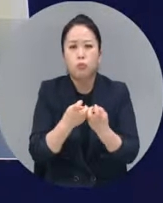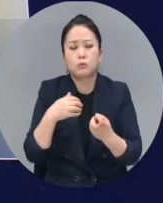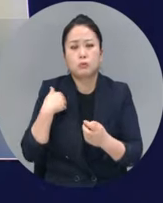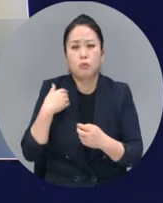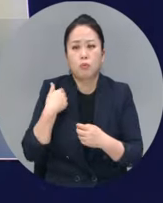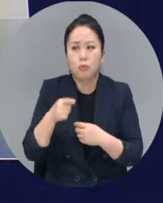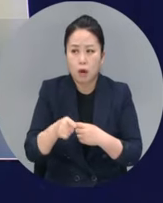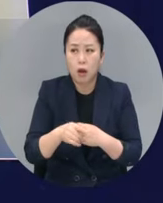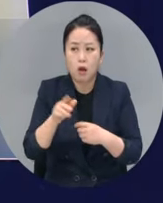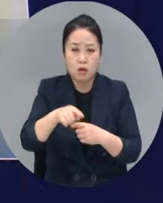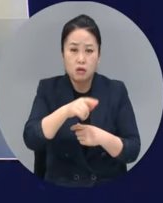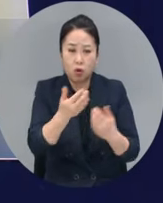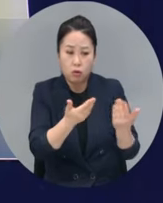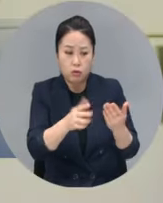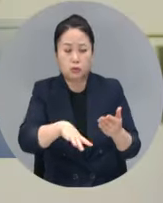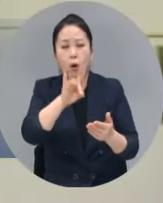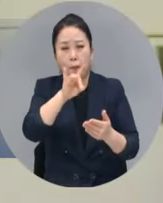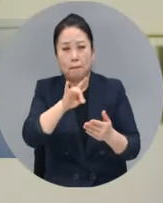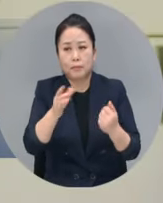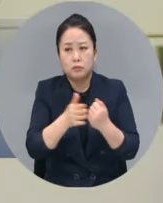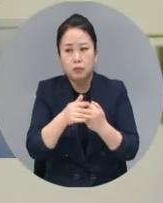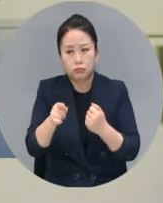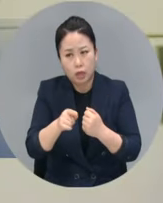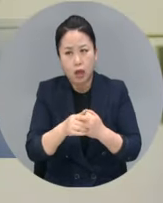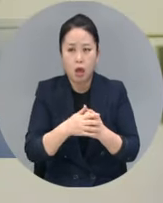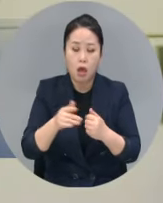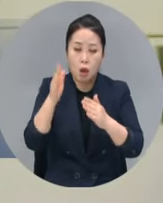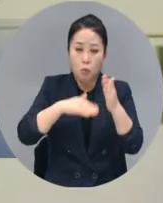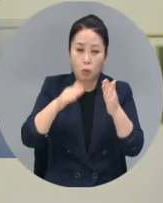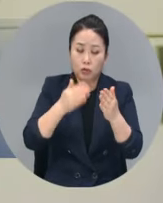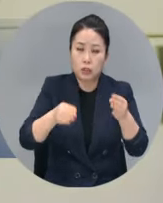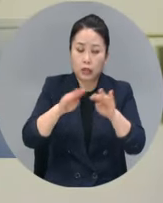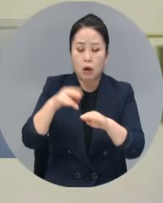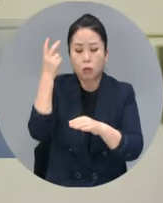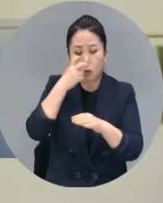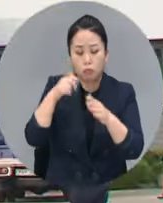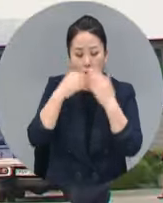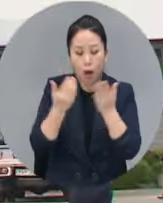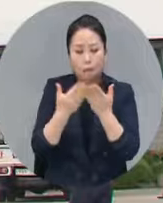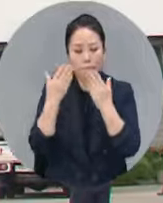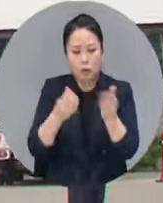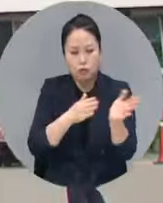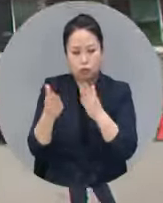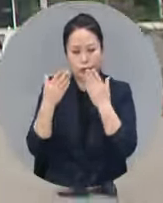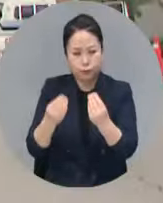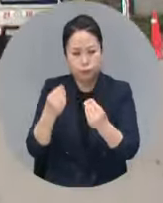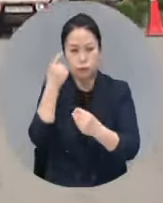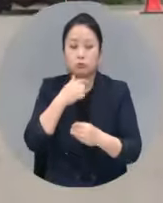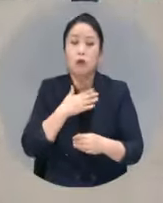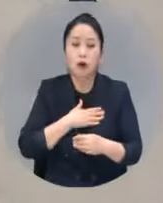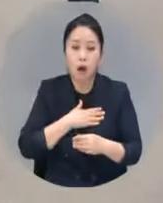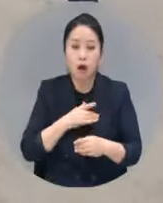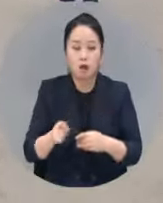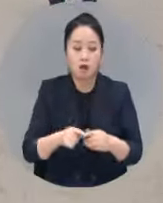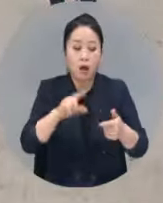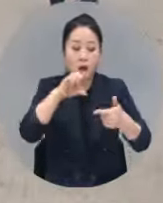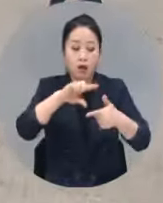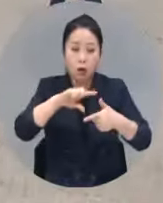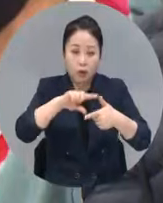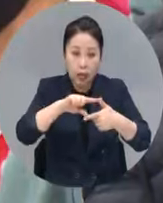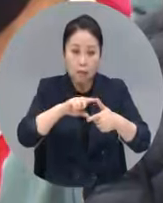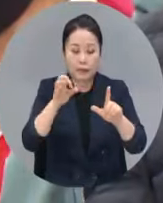검토 없이 쓸 일 없잖아요. 그런 부분은 의령군에서 다 정리가 됐을 거라고 생각했죠. 경남 의령과 합천, 창녕에서